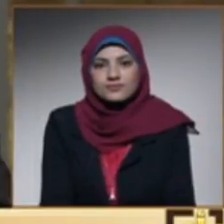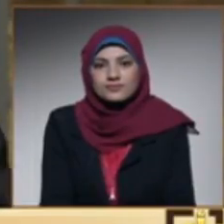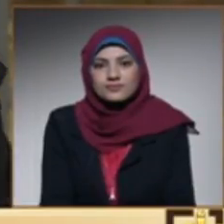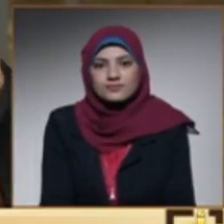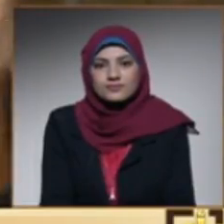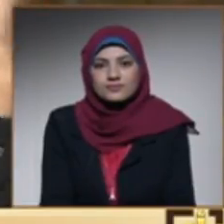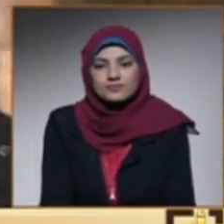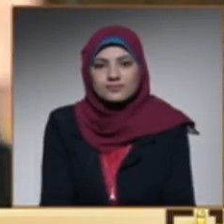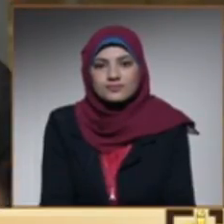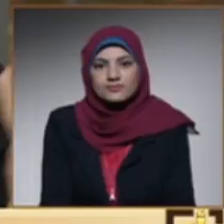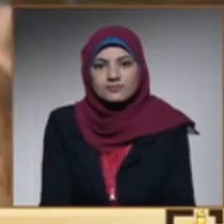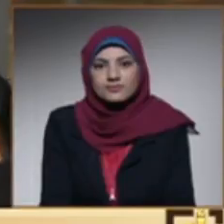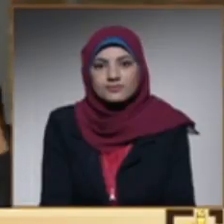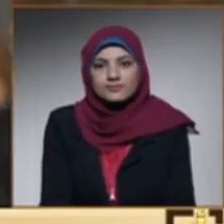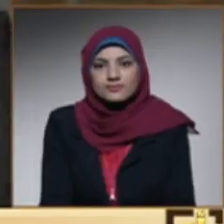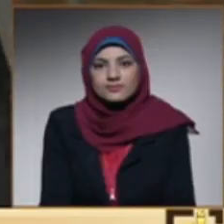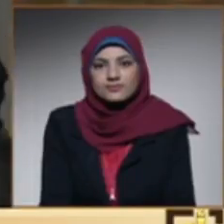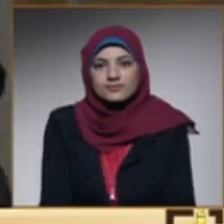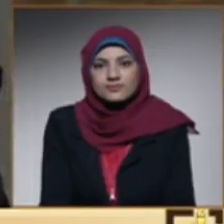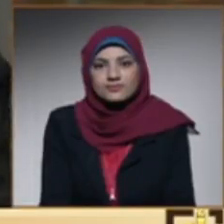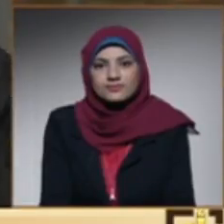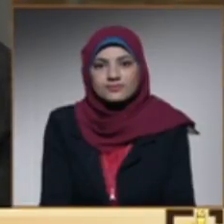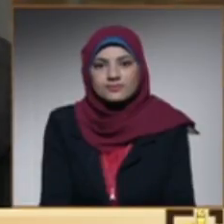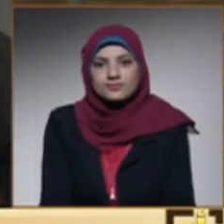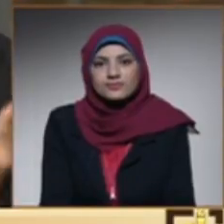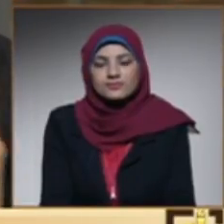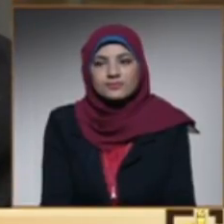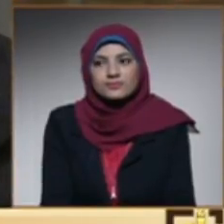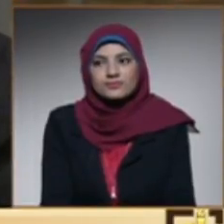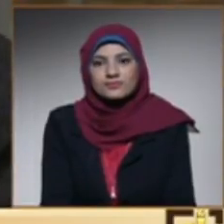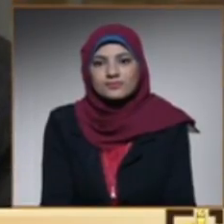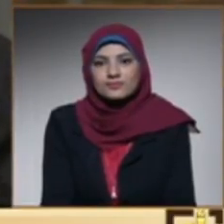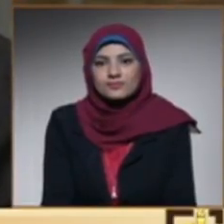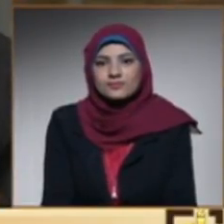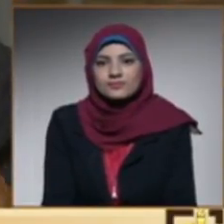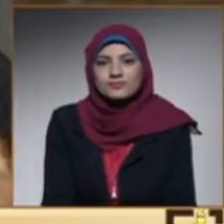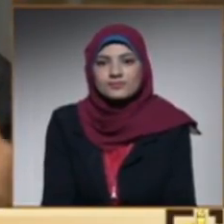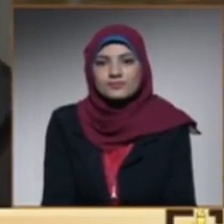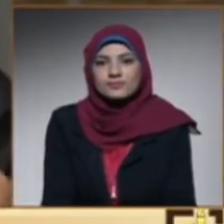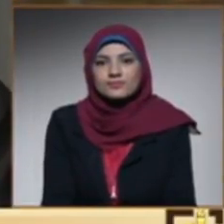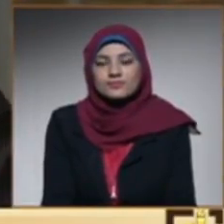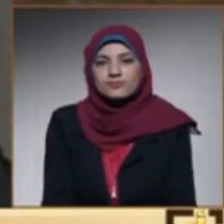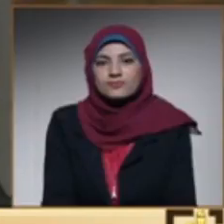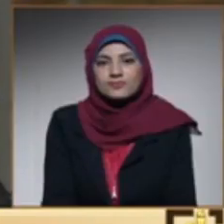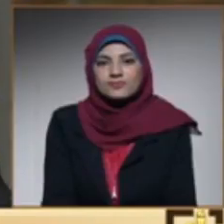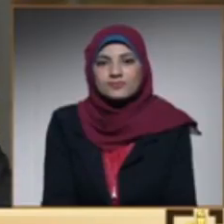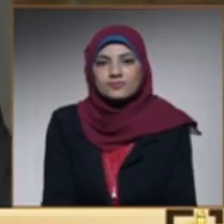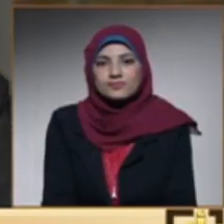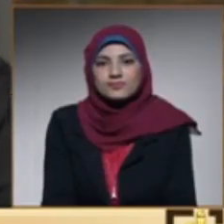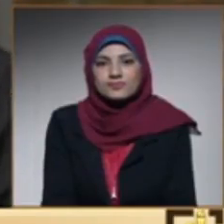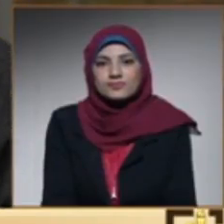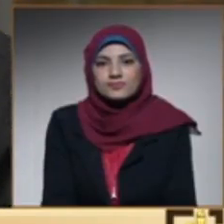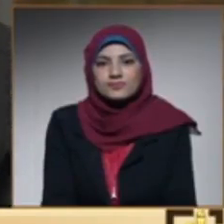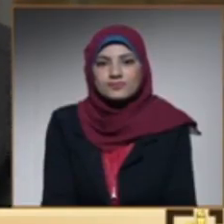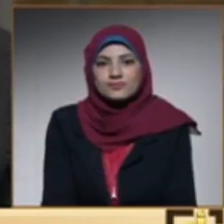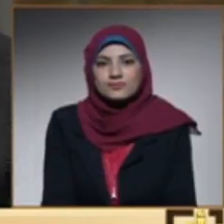اللي خريج هندسه معماري، فاكيد يعني هتخطف يعني. يا لهوي لقيت صد كتير جدا، وفي كليه يقولوا لي وطبعا